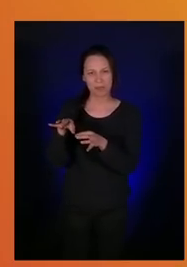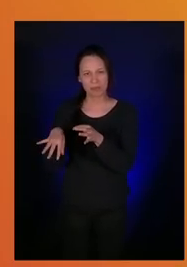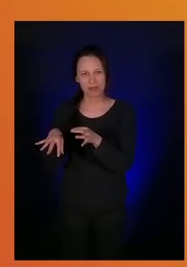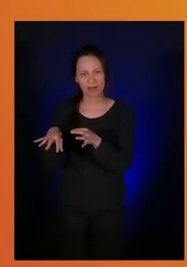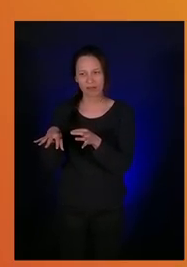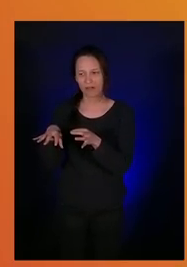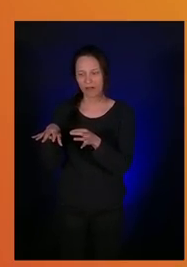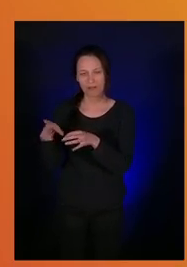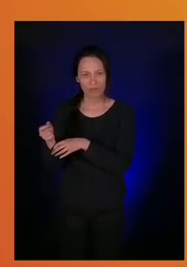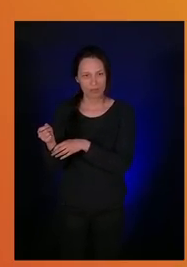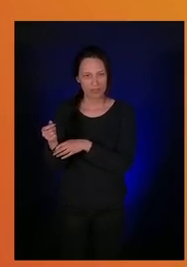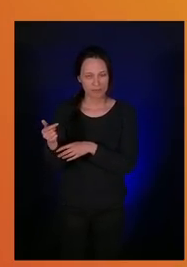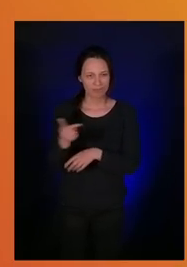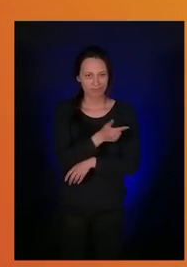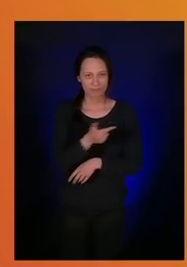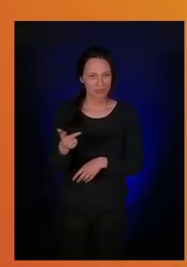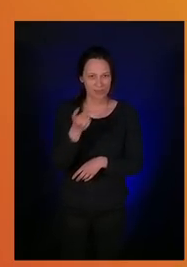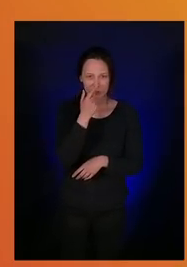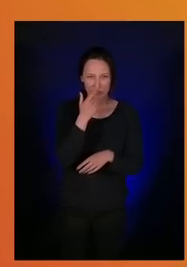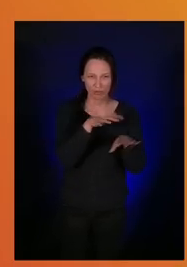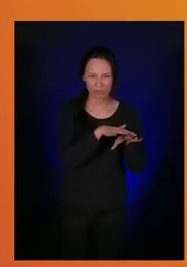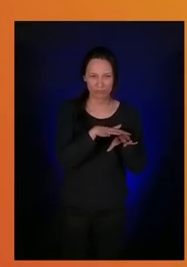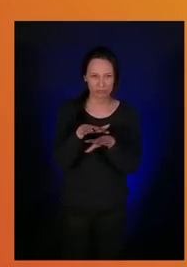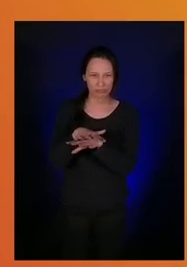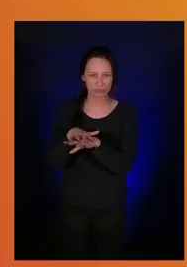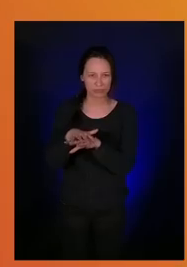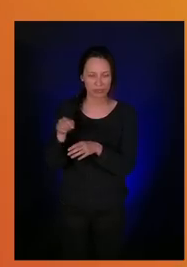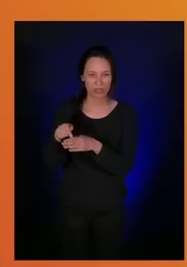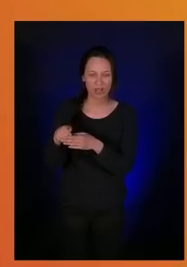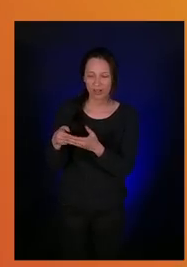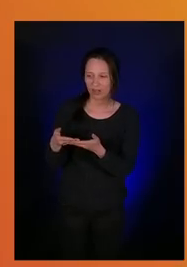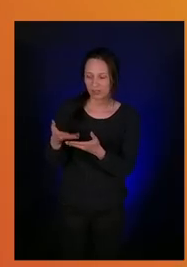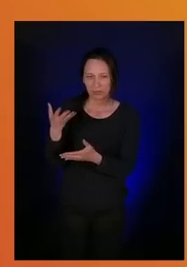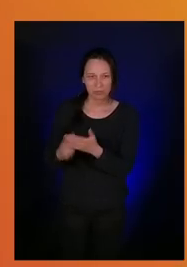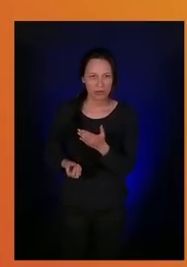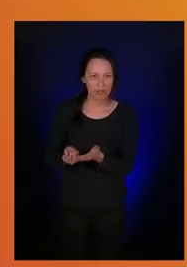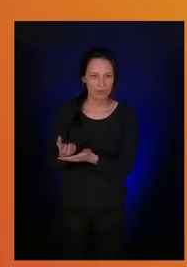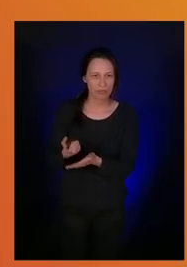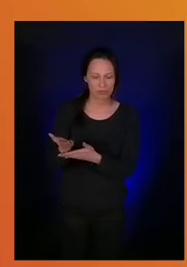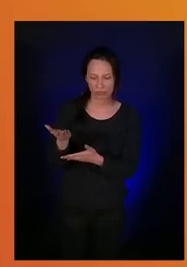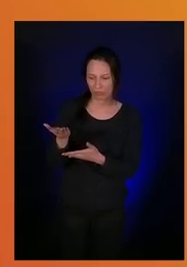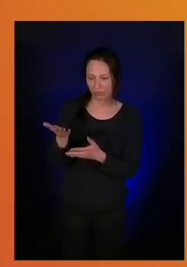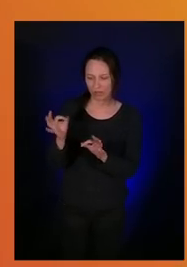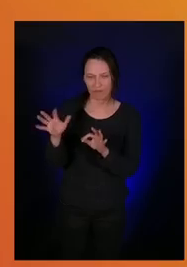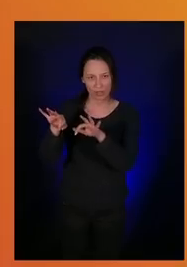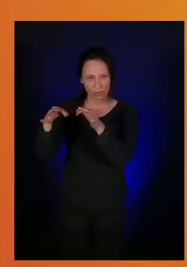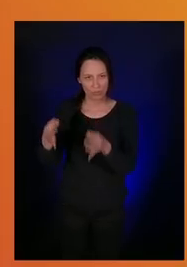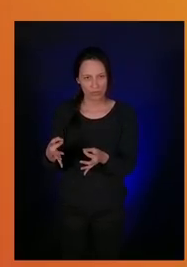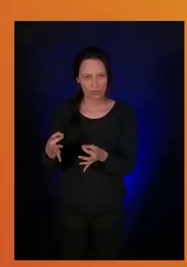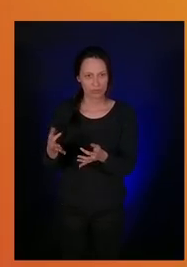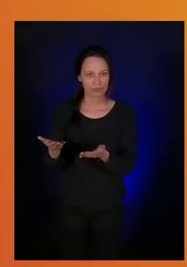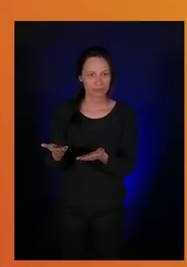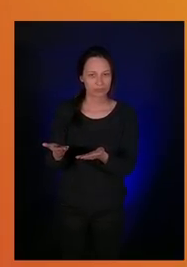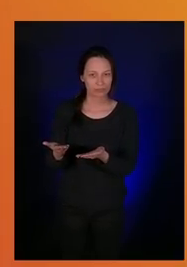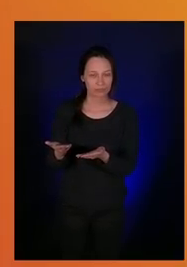rentre dans les notions comptables, on a un vote en partie de défiance